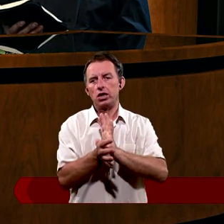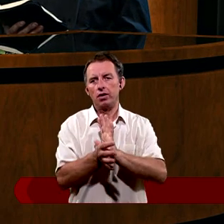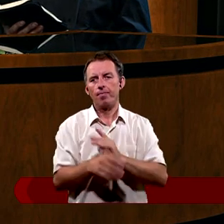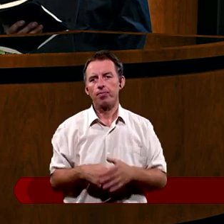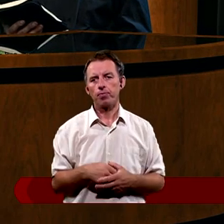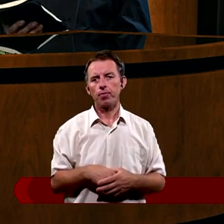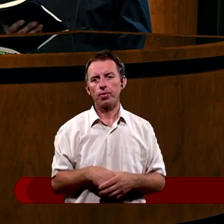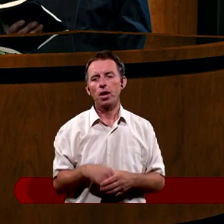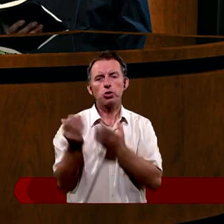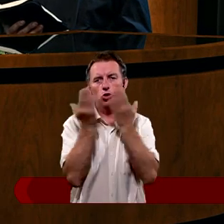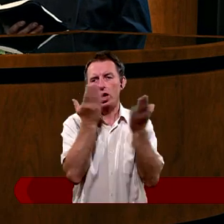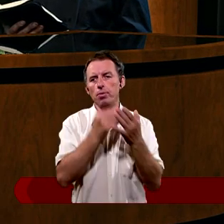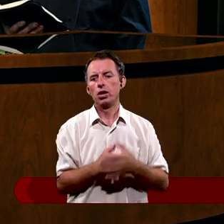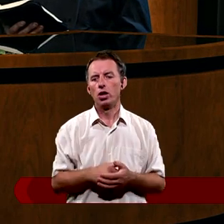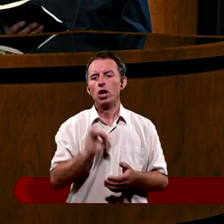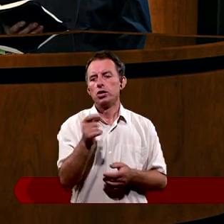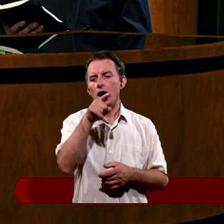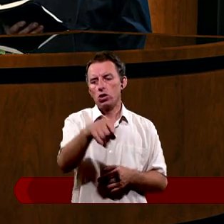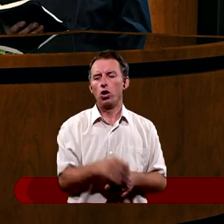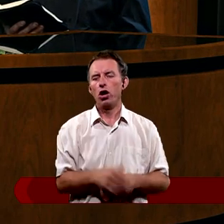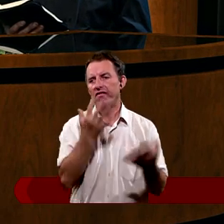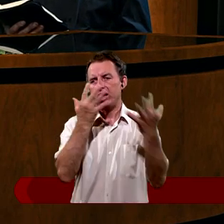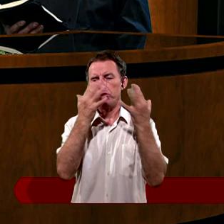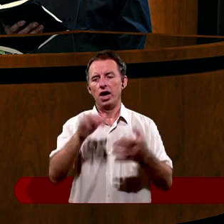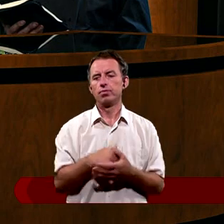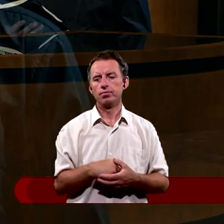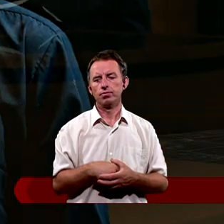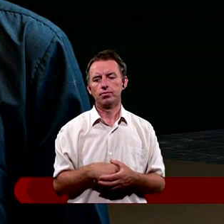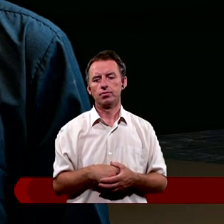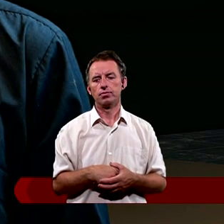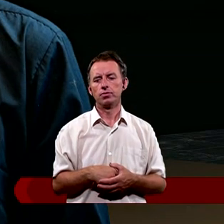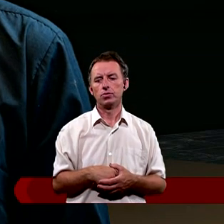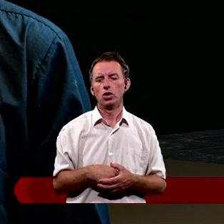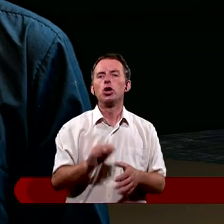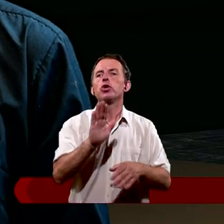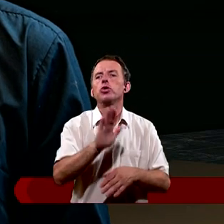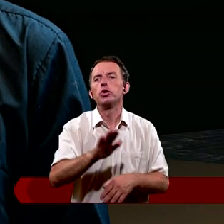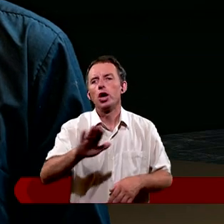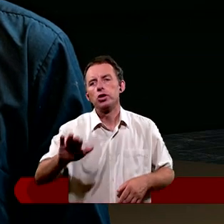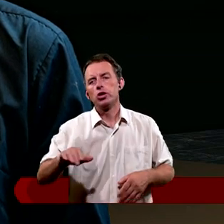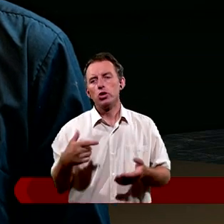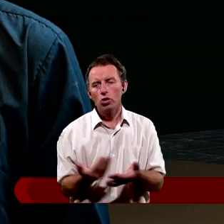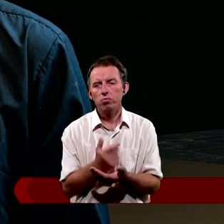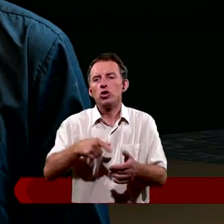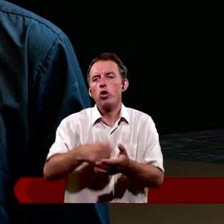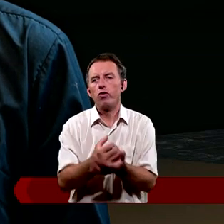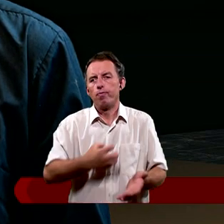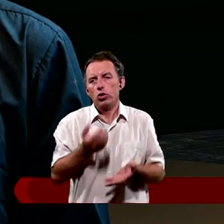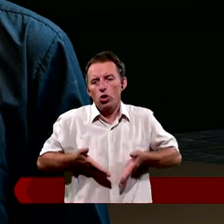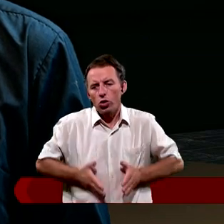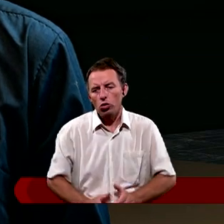4:19. Przeczytajmy, jak to wygląda. Dzieci moje, znowu w boleści was